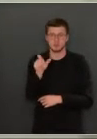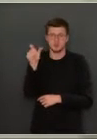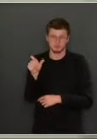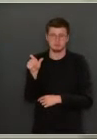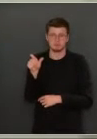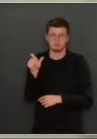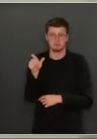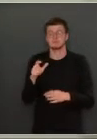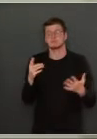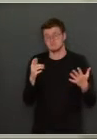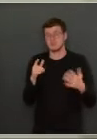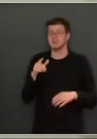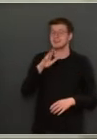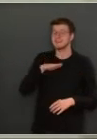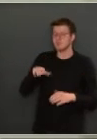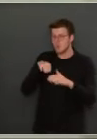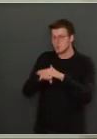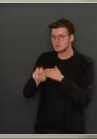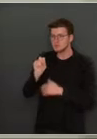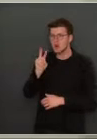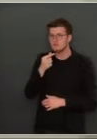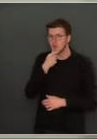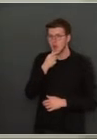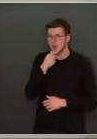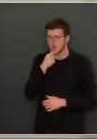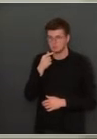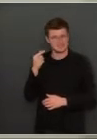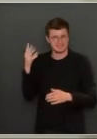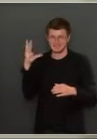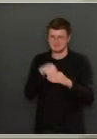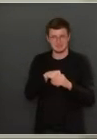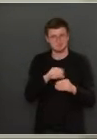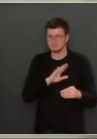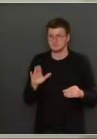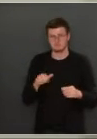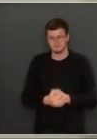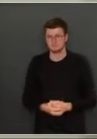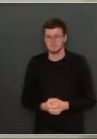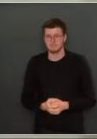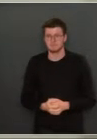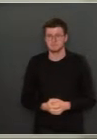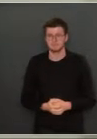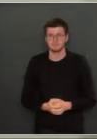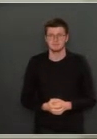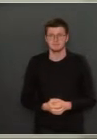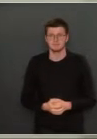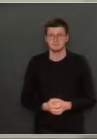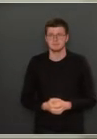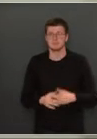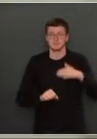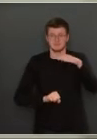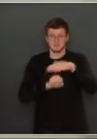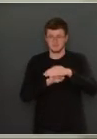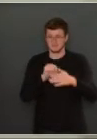rekenen kinderen jonger dan 12 er dan ook niet bij. Deze limiet van 10,